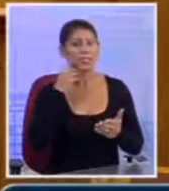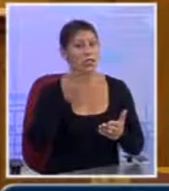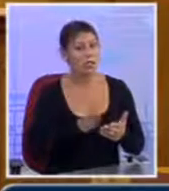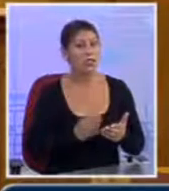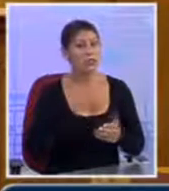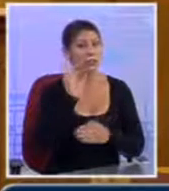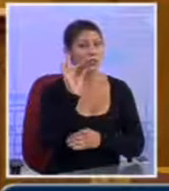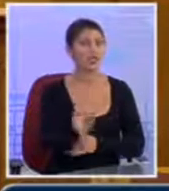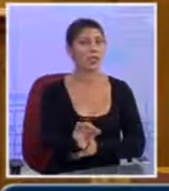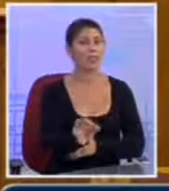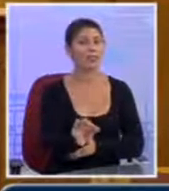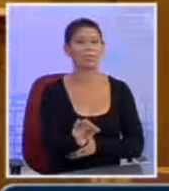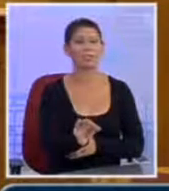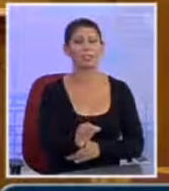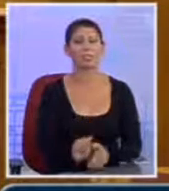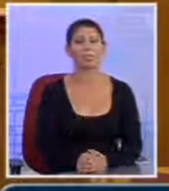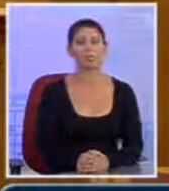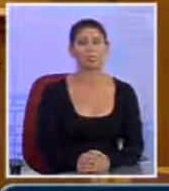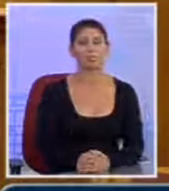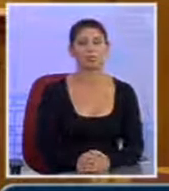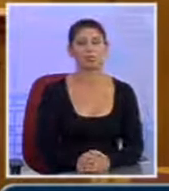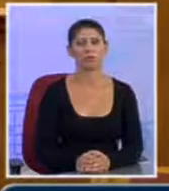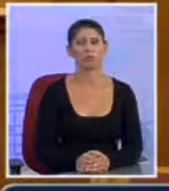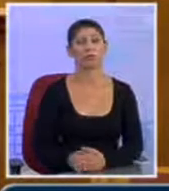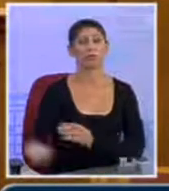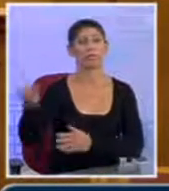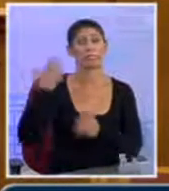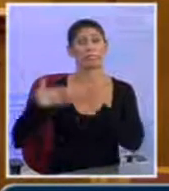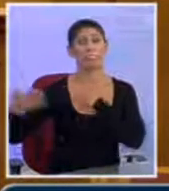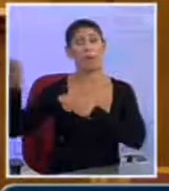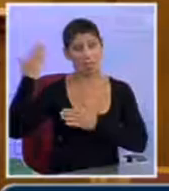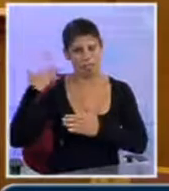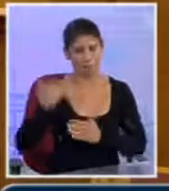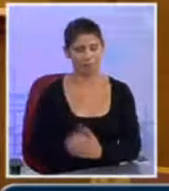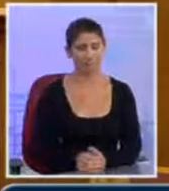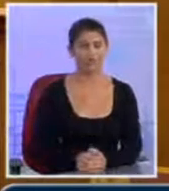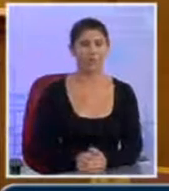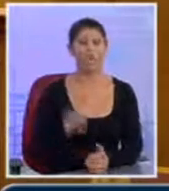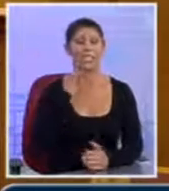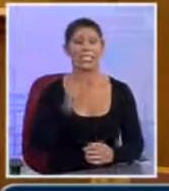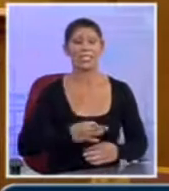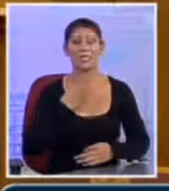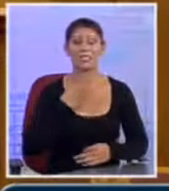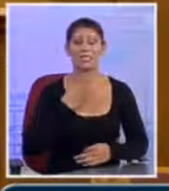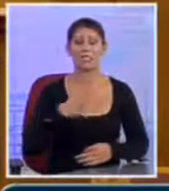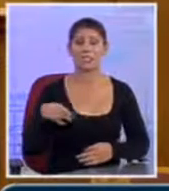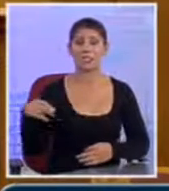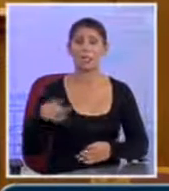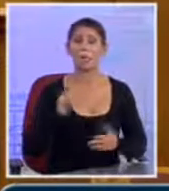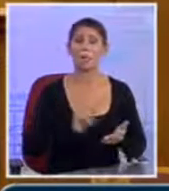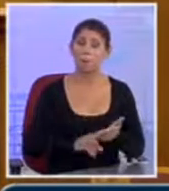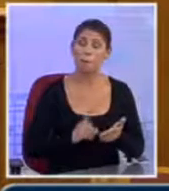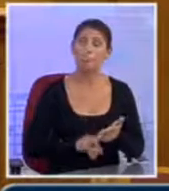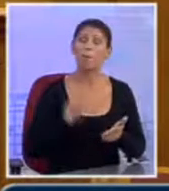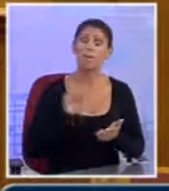την οδηγεί στην απολυθοποίηση. Κυρίες και κύριοι συνάδελφοι, πρέπει να επαναθεσμοποιήσουμε όλα τα